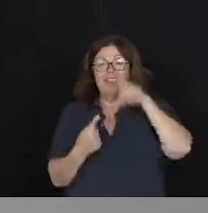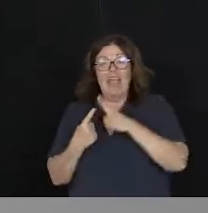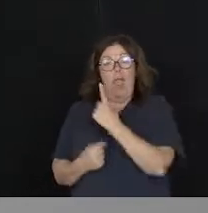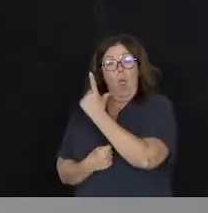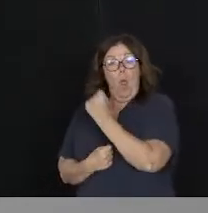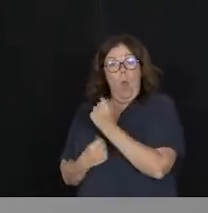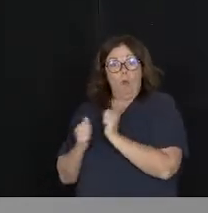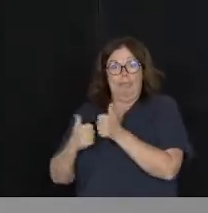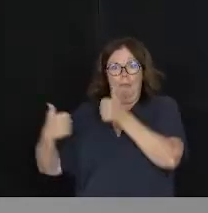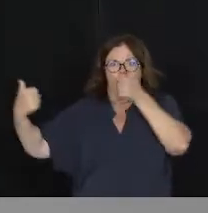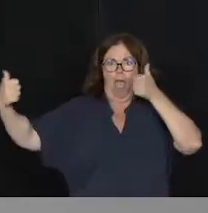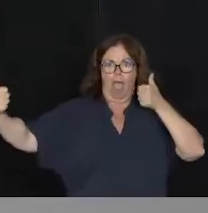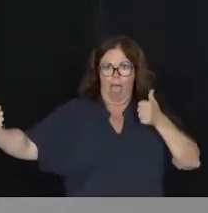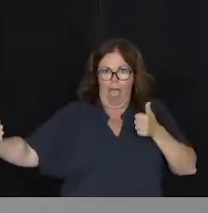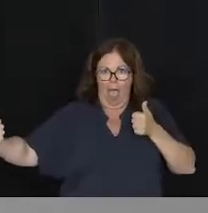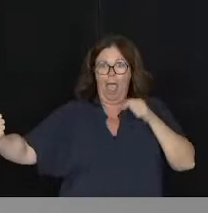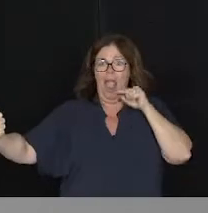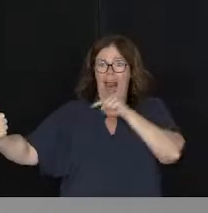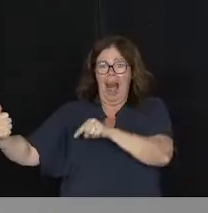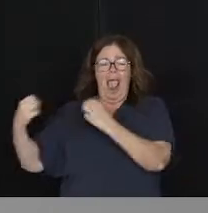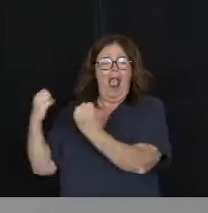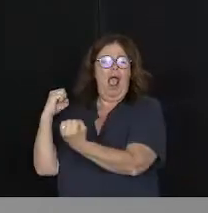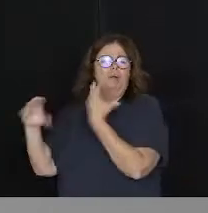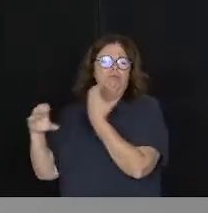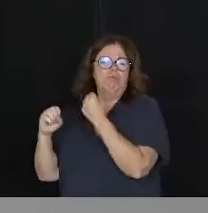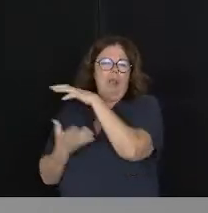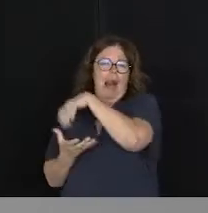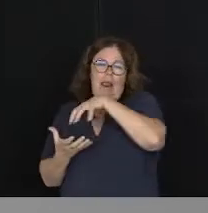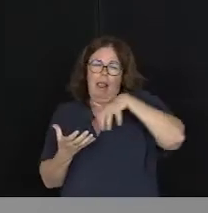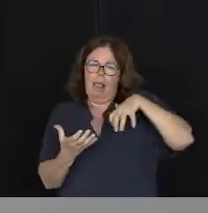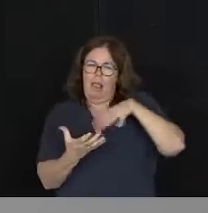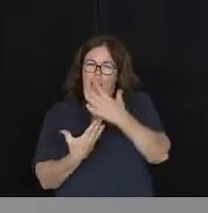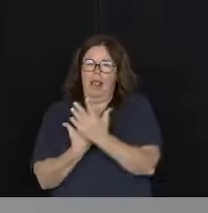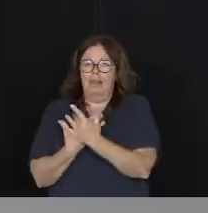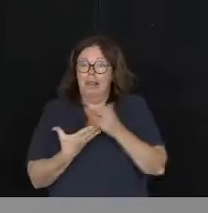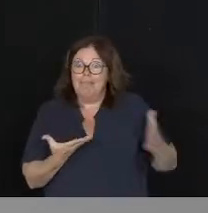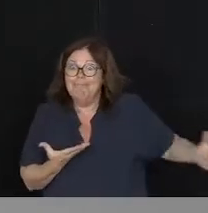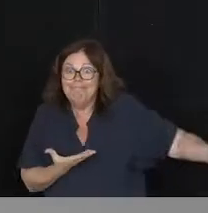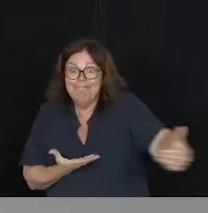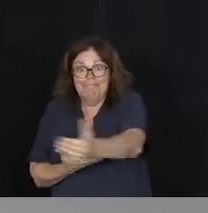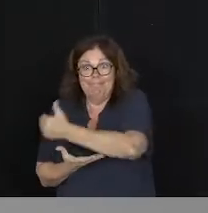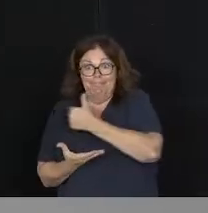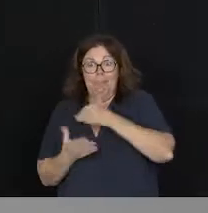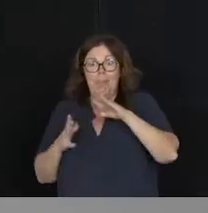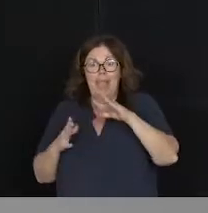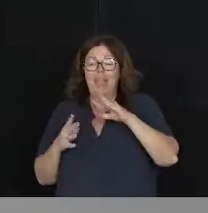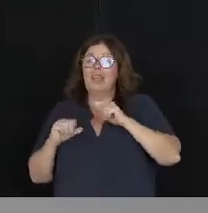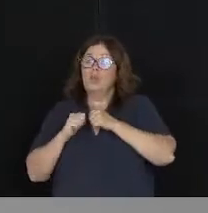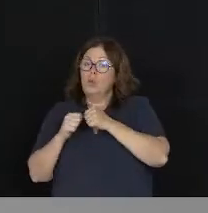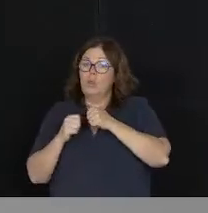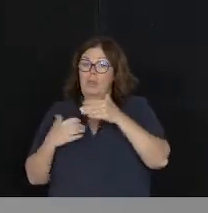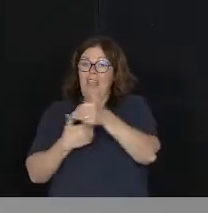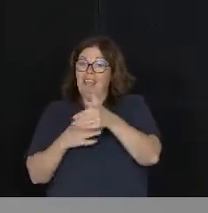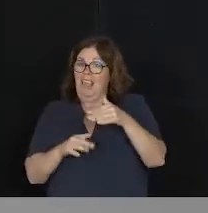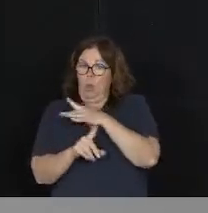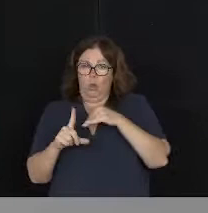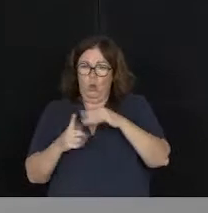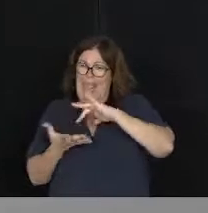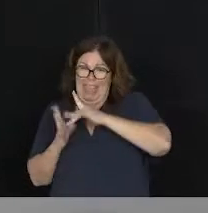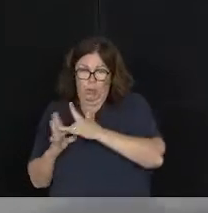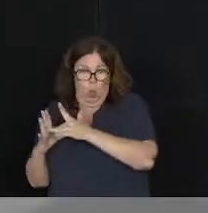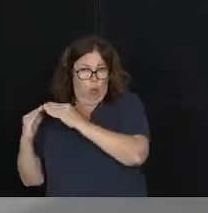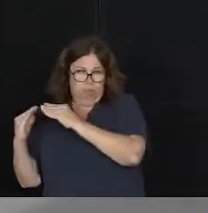qui ont été rédigées par tous les milieux sociaux, et ce, dès le tout début de la guerre. Et ces sources qui